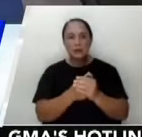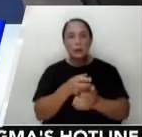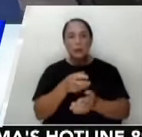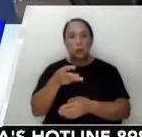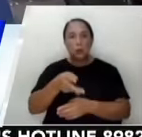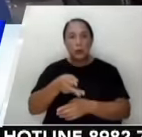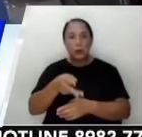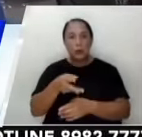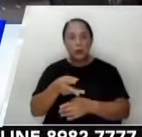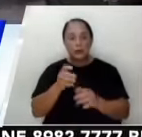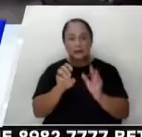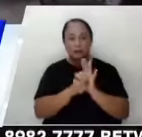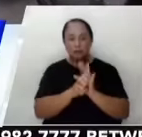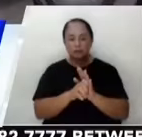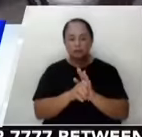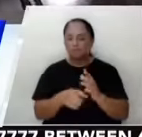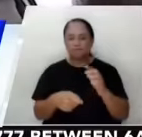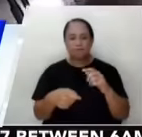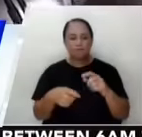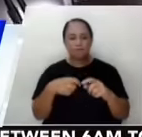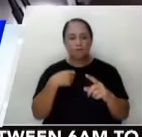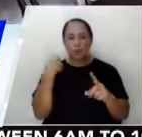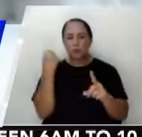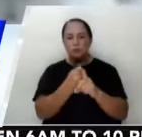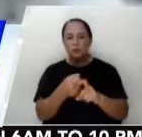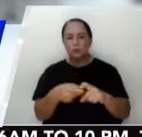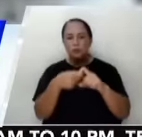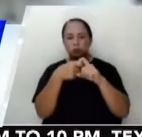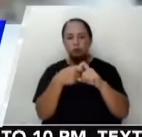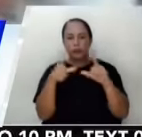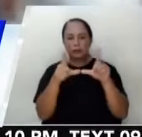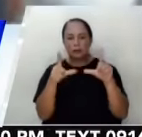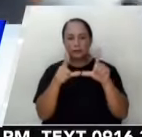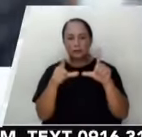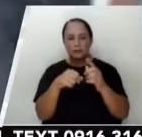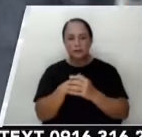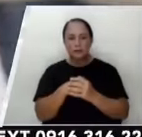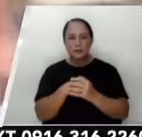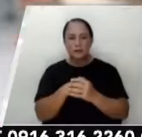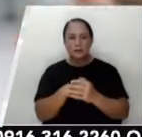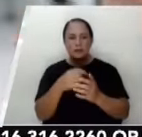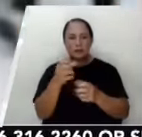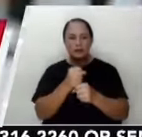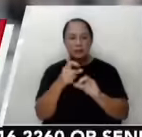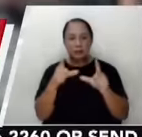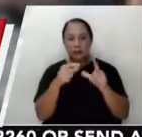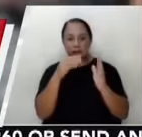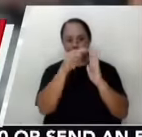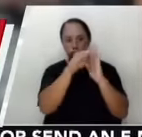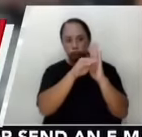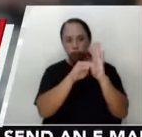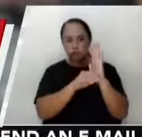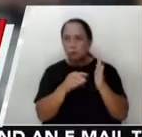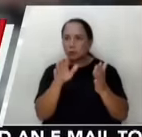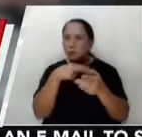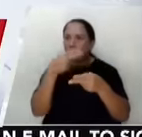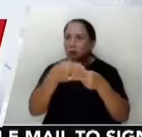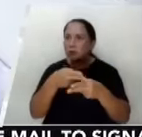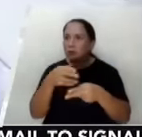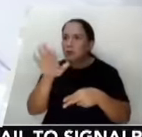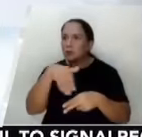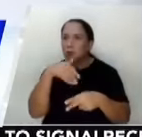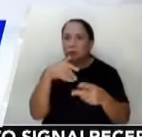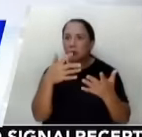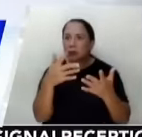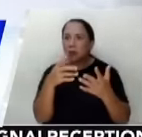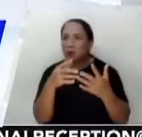Otomatikong suspendido ng 1 taon ang kanilang lisensya. Kinuha yung lisensya nila, nakalista sila, tapos nang tinatawag na, hindi na sila nagpakita.